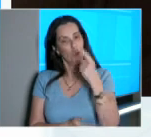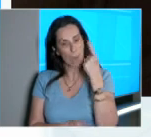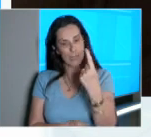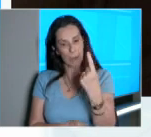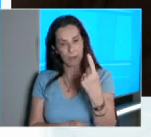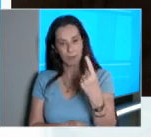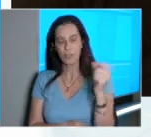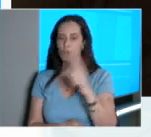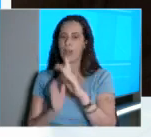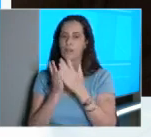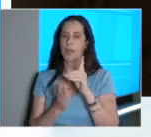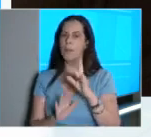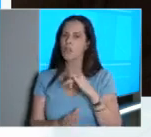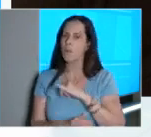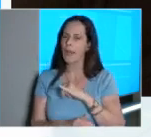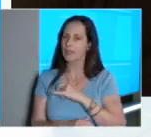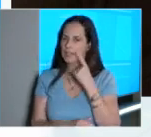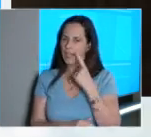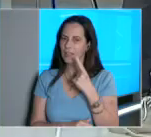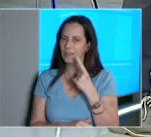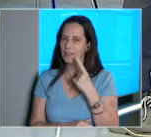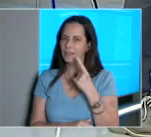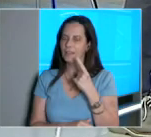בעצמכם בשבוע הספר. עכשיו, משהו מעניין פה, תשים לב את